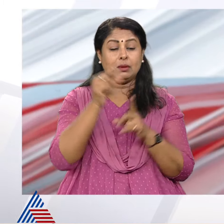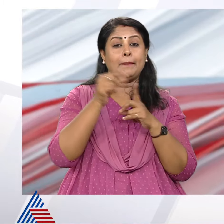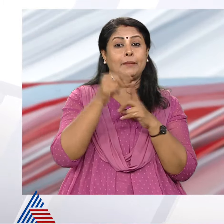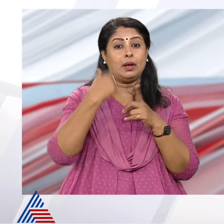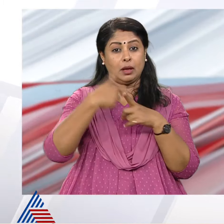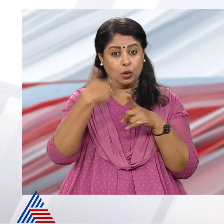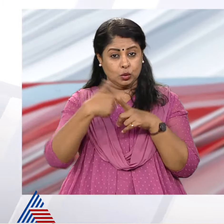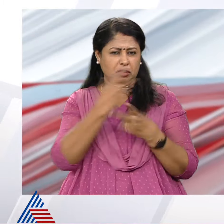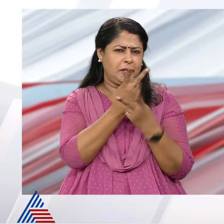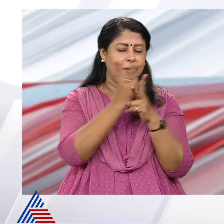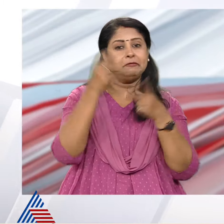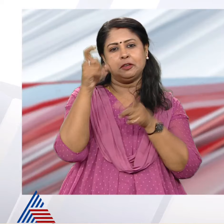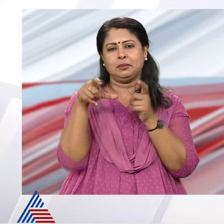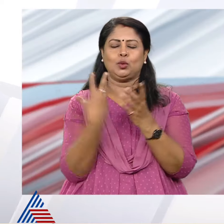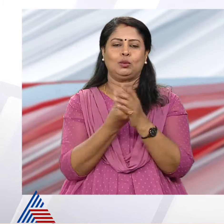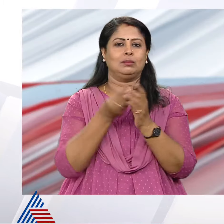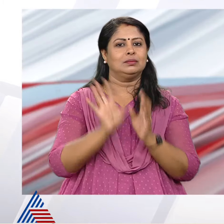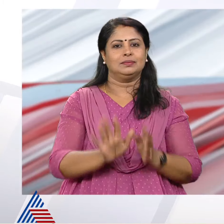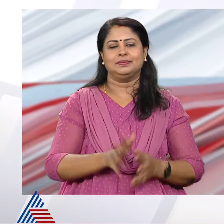നേതാക്കൾ റോഡ് ഷോയിൽ പങ്കെടുത്തു.